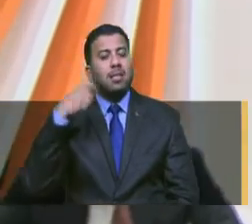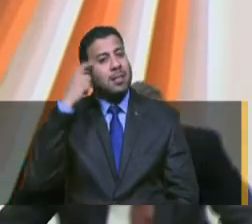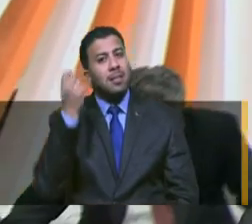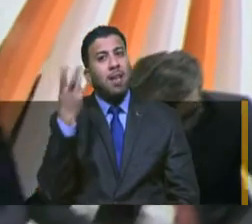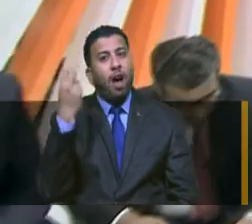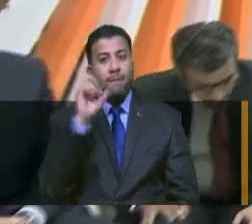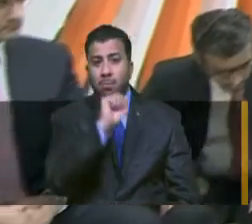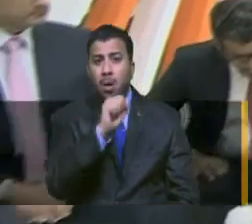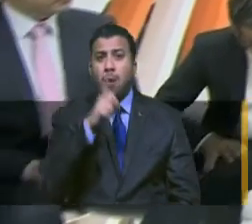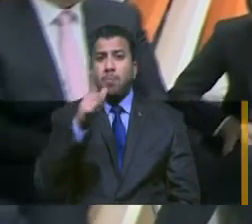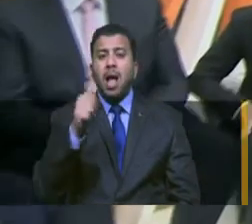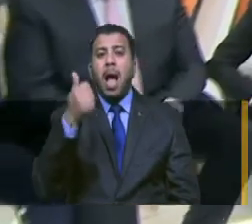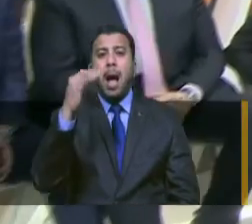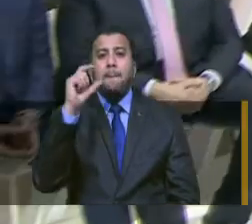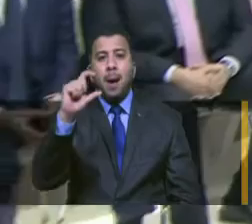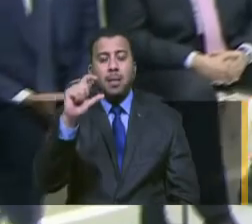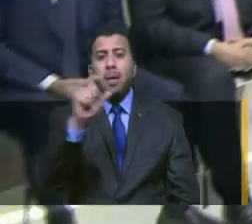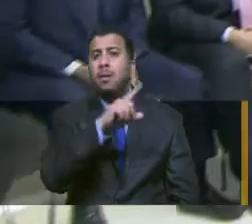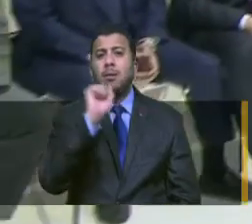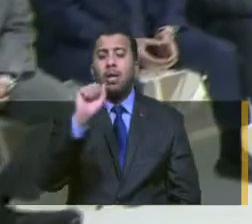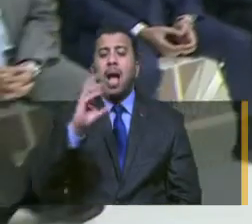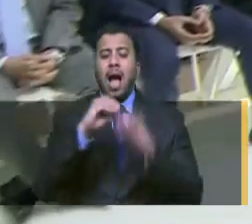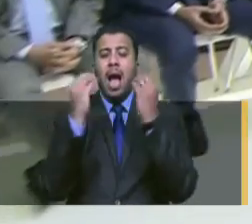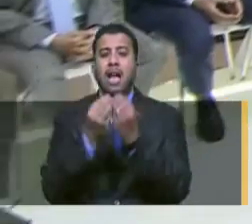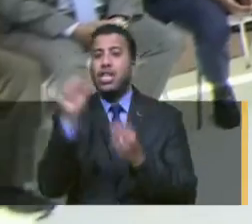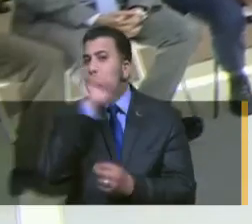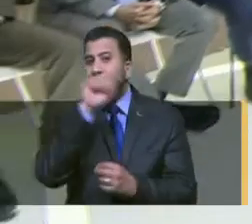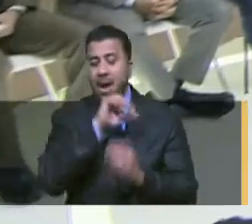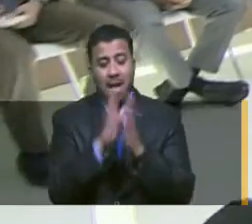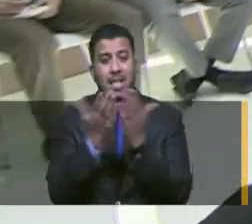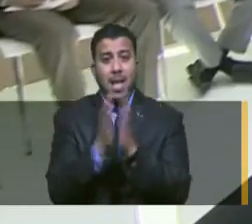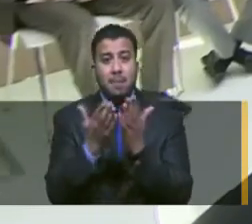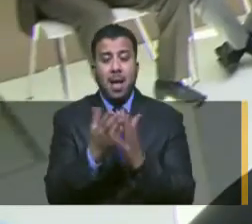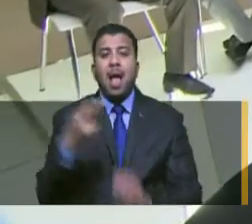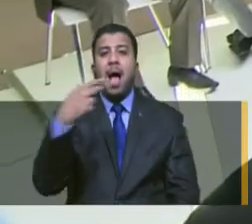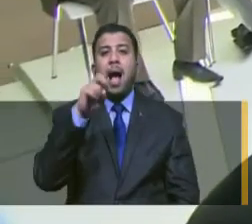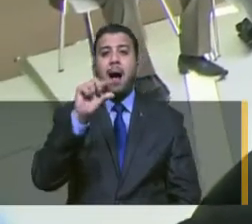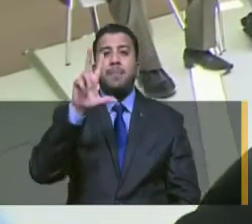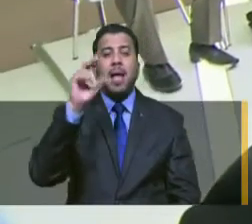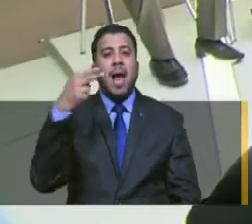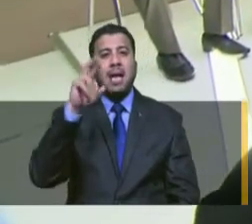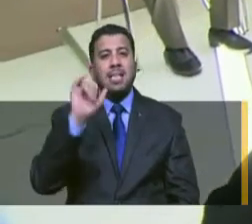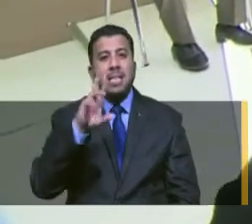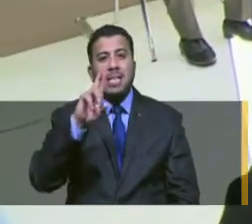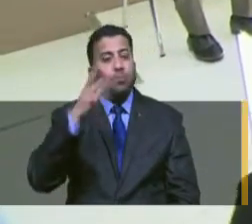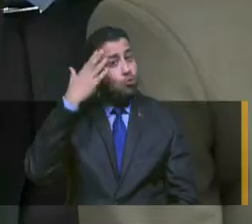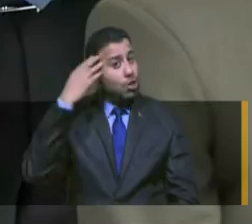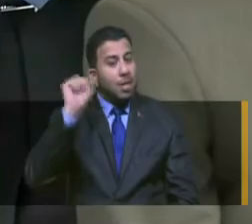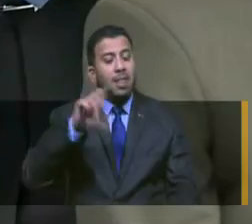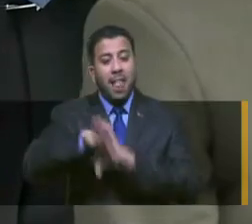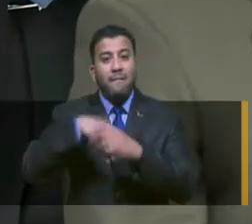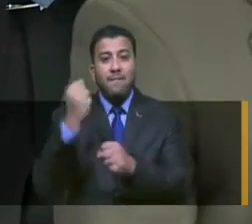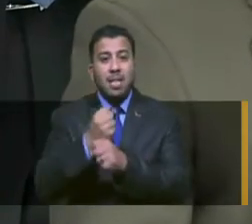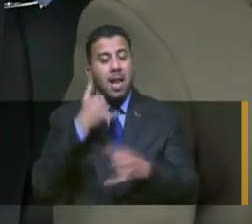الثقافة، وسعادة أحمد بركاض العمري رئيس هيئة الشارقة للكتاب، وسعادة عبد العزيز تريم مستشار الرئيس التنفيذي مدير